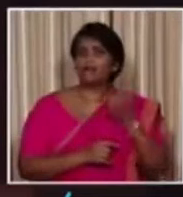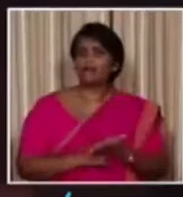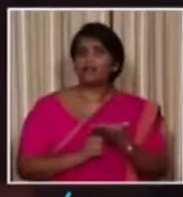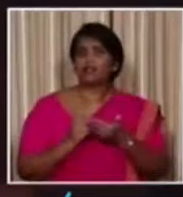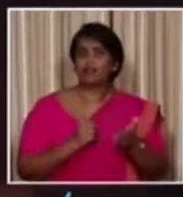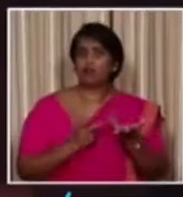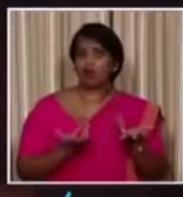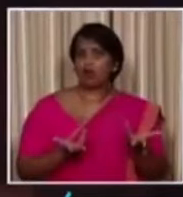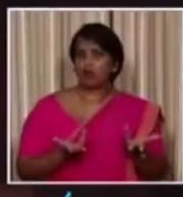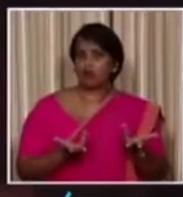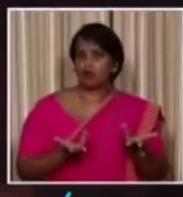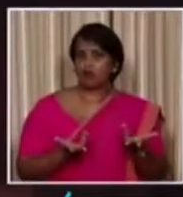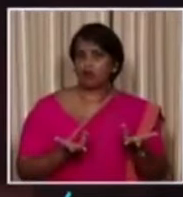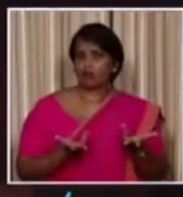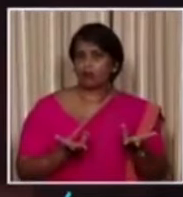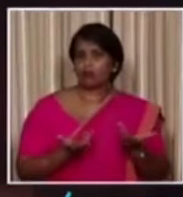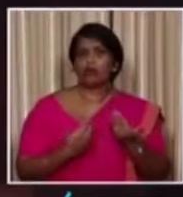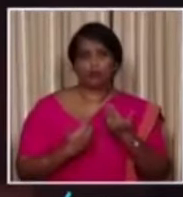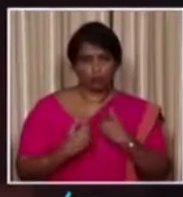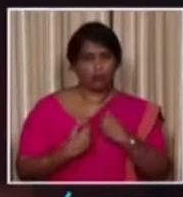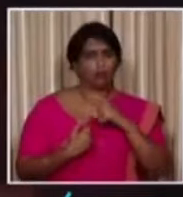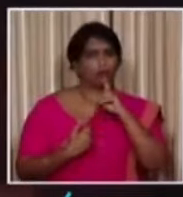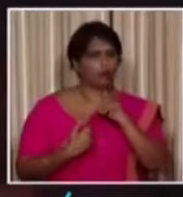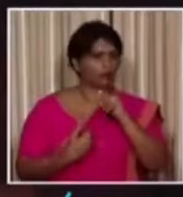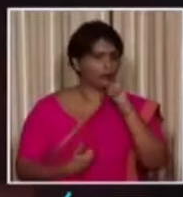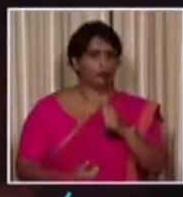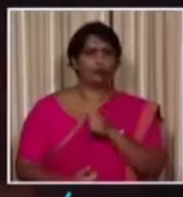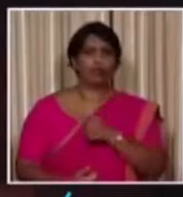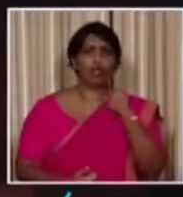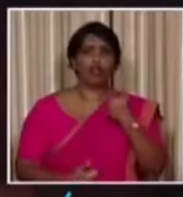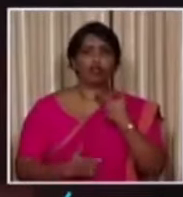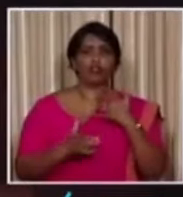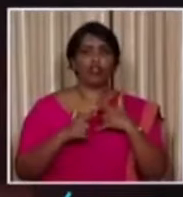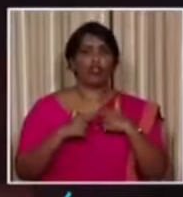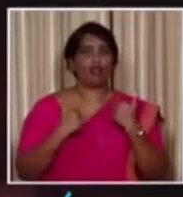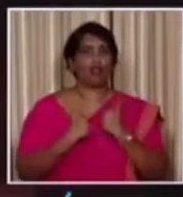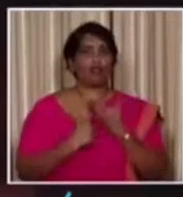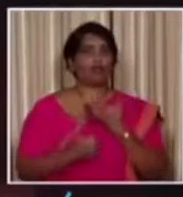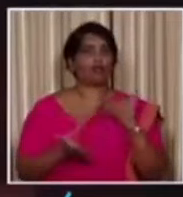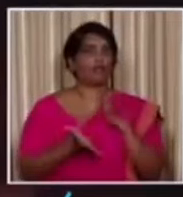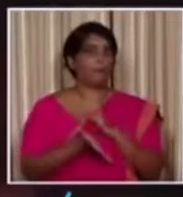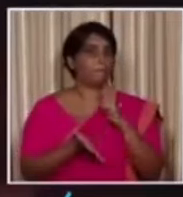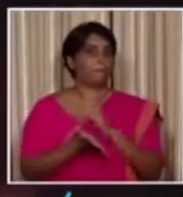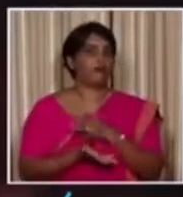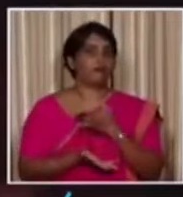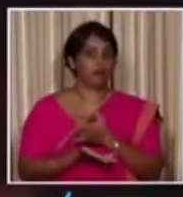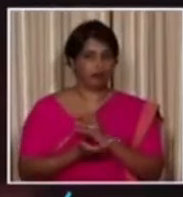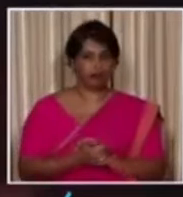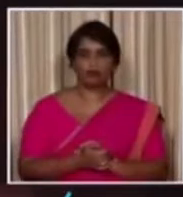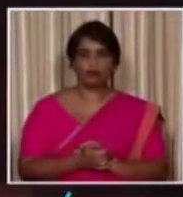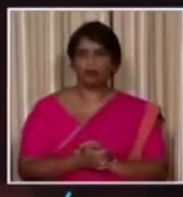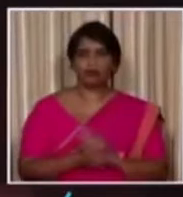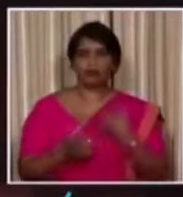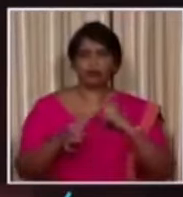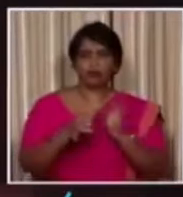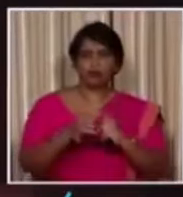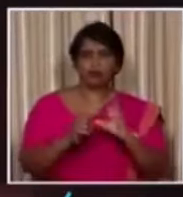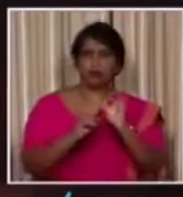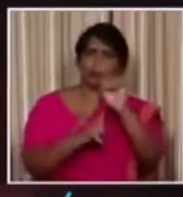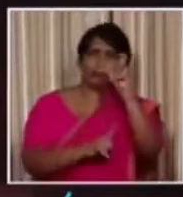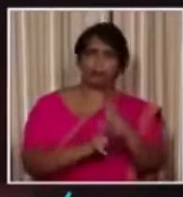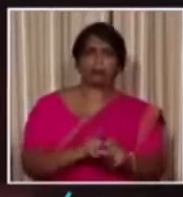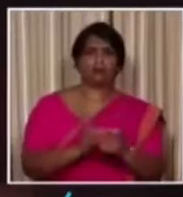ස්වභාවය. මම ඒක හඳුන්වන්නේ ඇත්ත වශයෙන්ම අලුත් අවුරුදු ප්‍රියසාදය. ඒ අපිට ප්‍රශ්න නැහැ